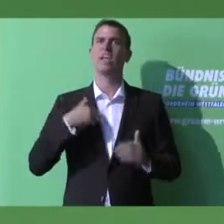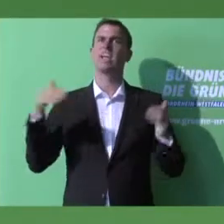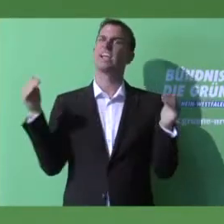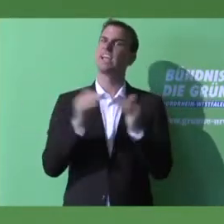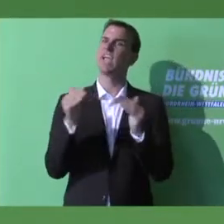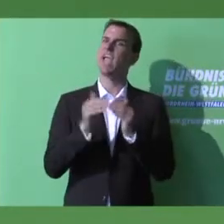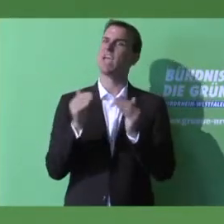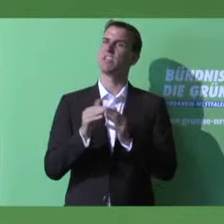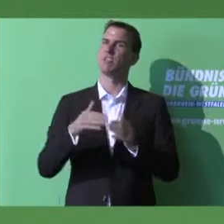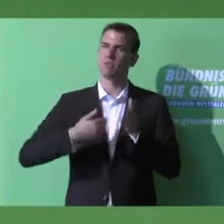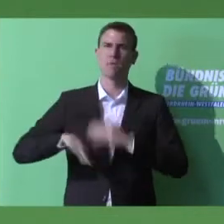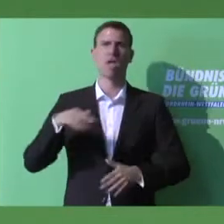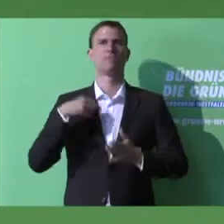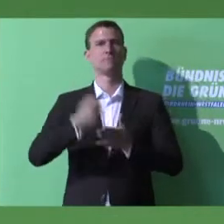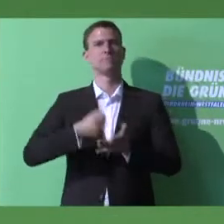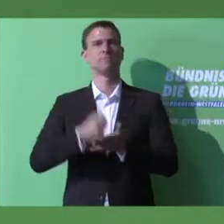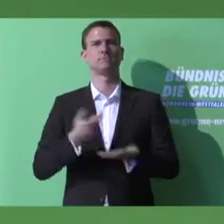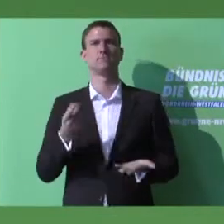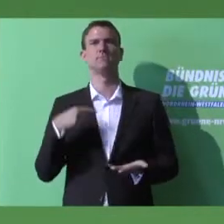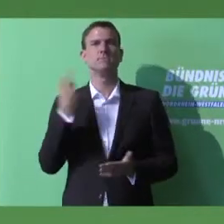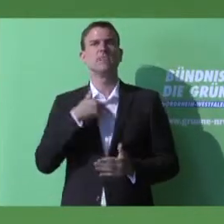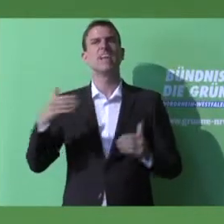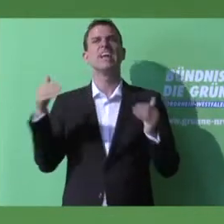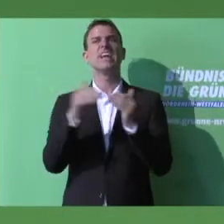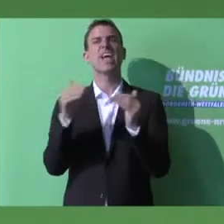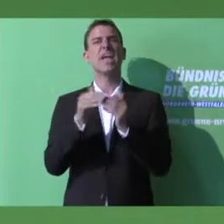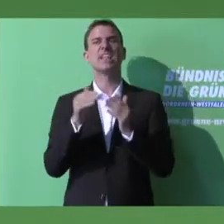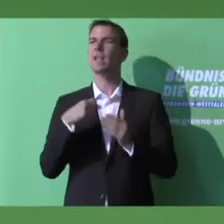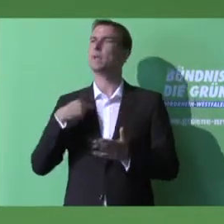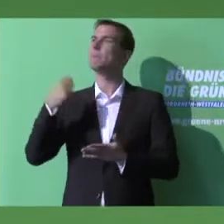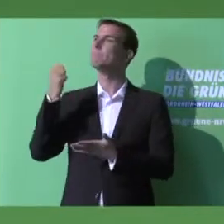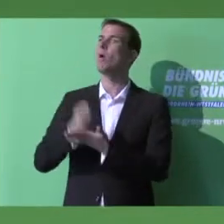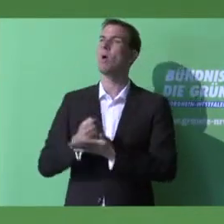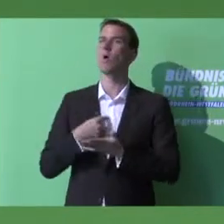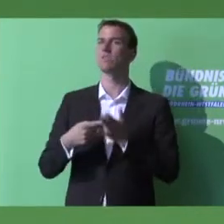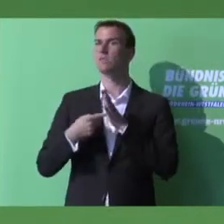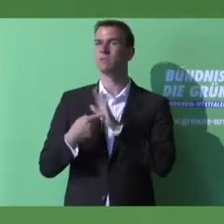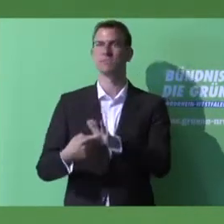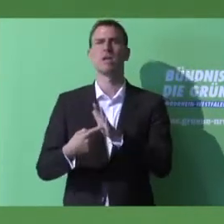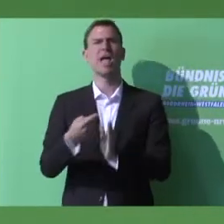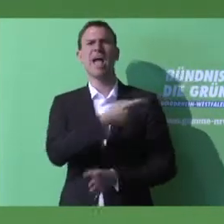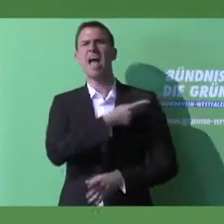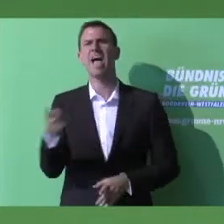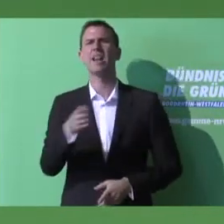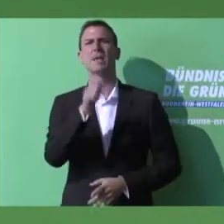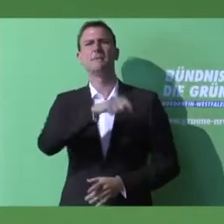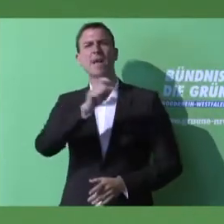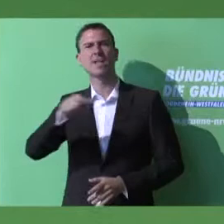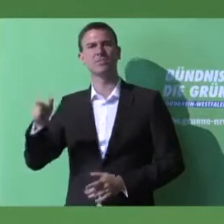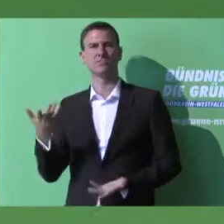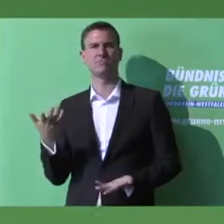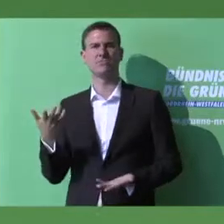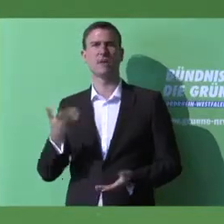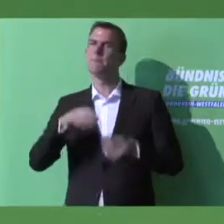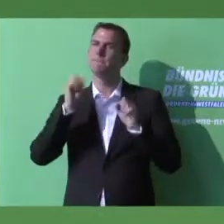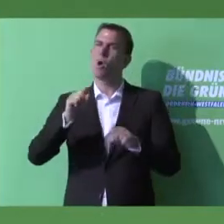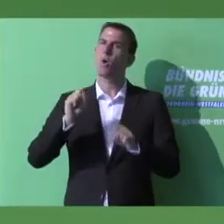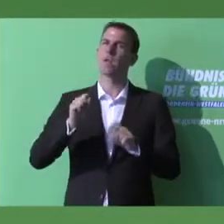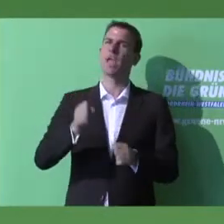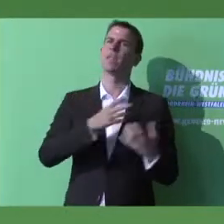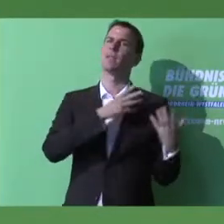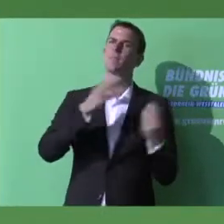Gerechtigkeit. Und zur Gerechtigkeit gehört, dass alle Menschen die Möglichkeit